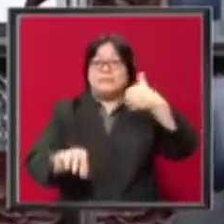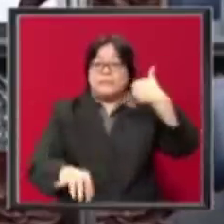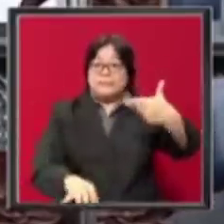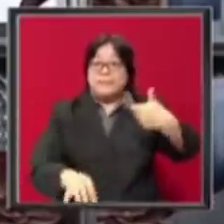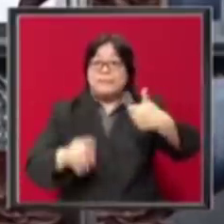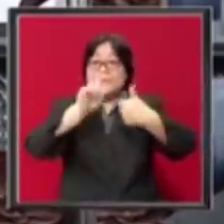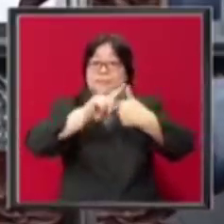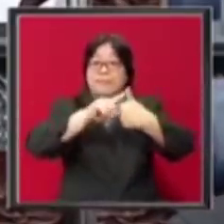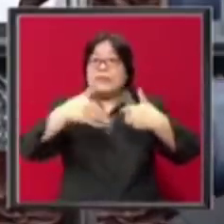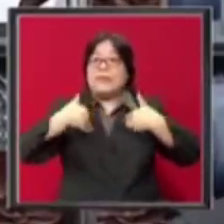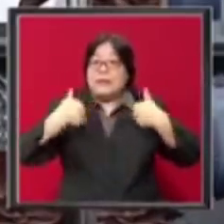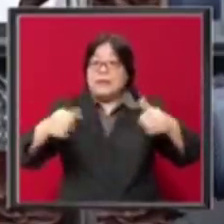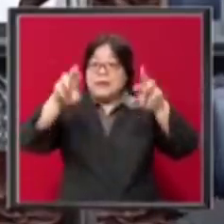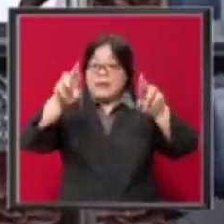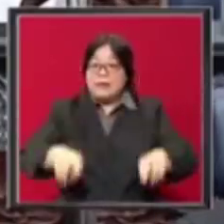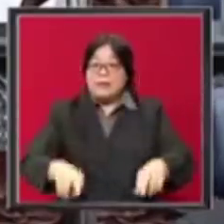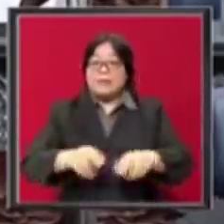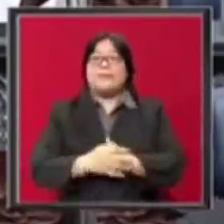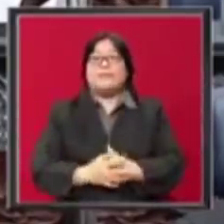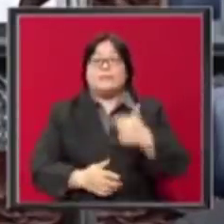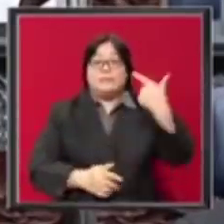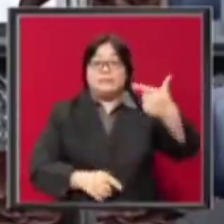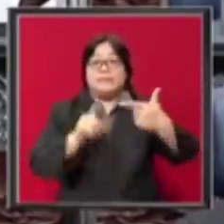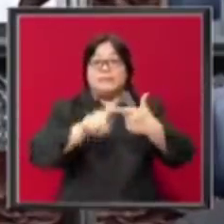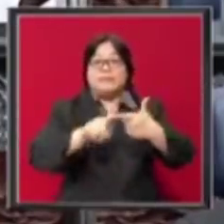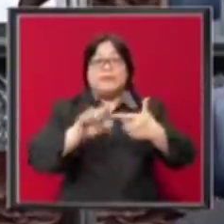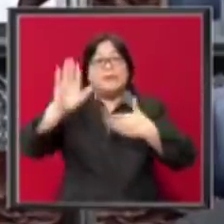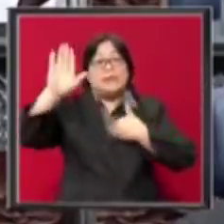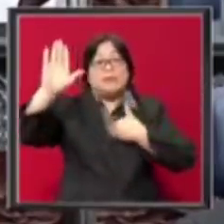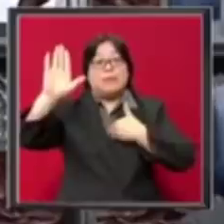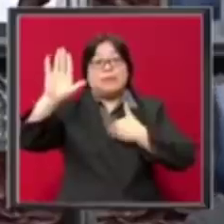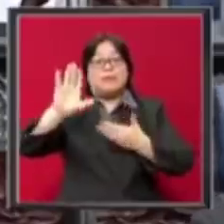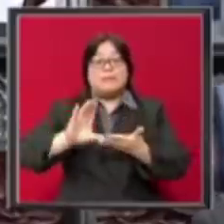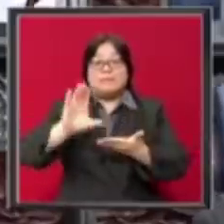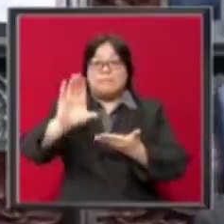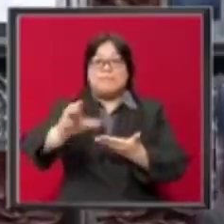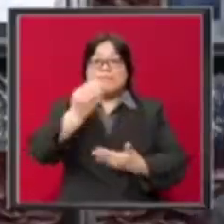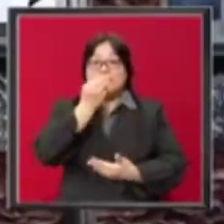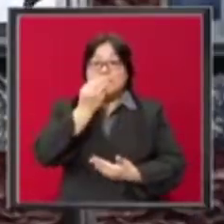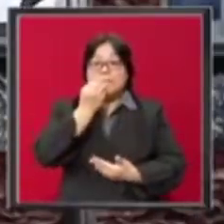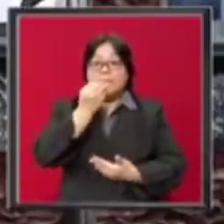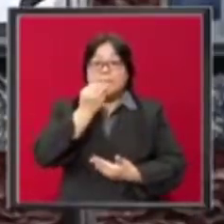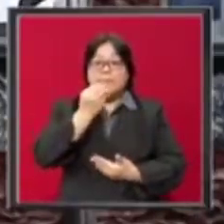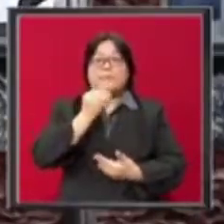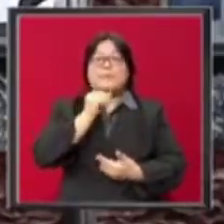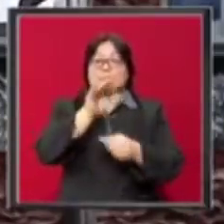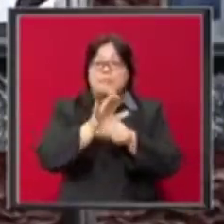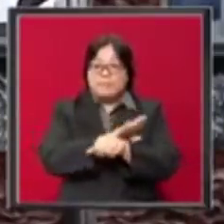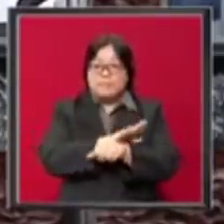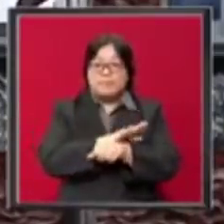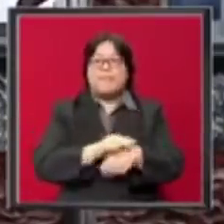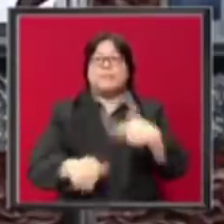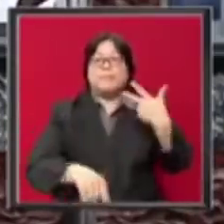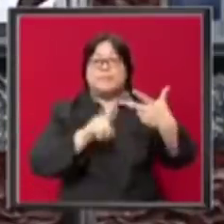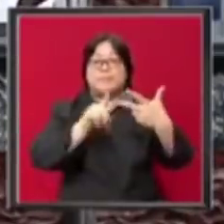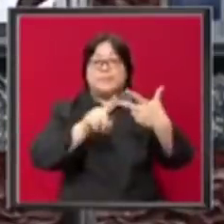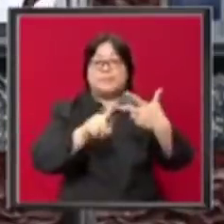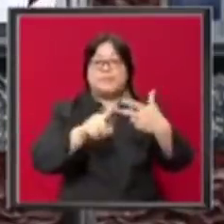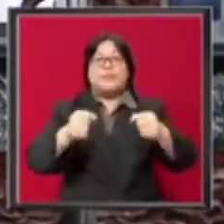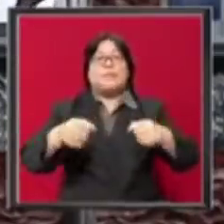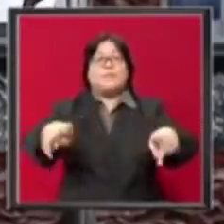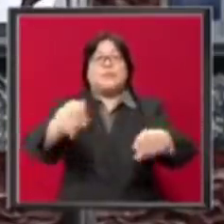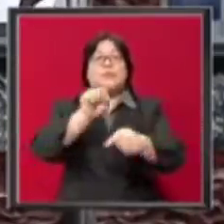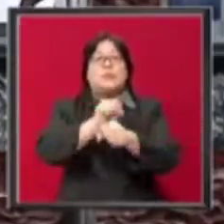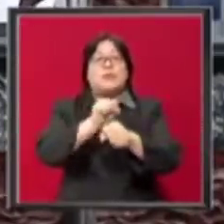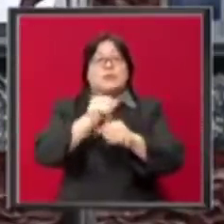ialah pertama kesihatan rakyat, kedua jaminan bekalan makanan yang tidak mencukupi, dan ketiga